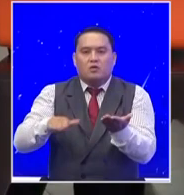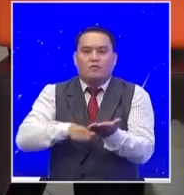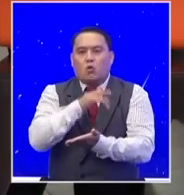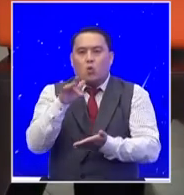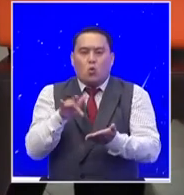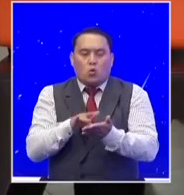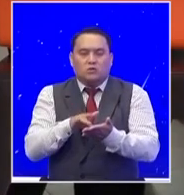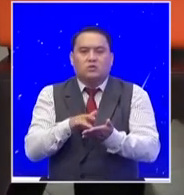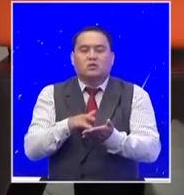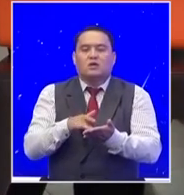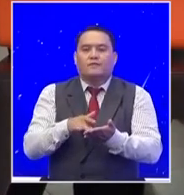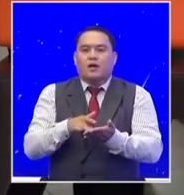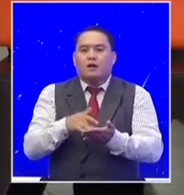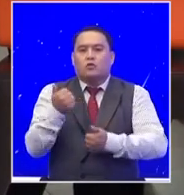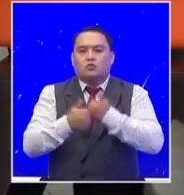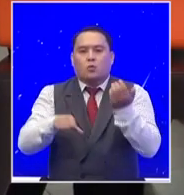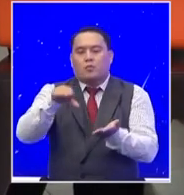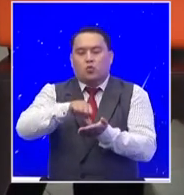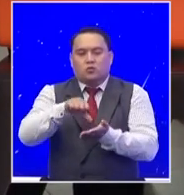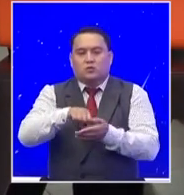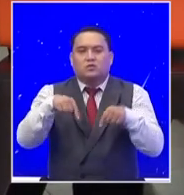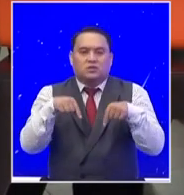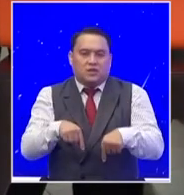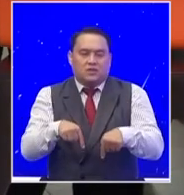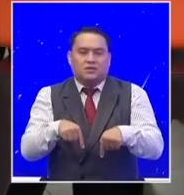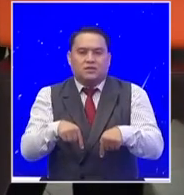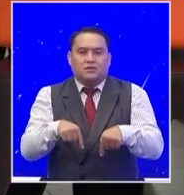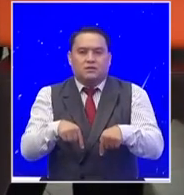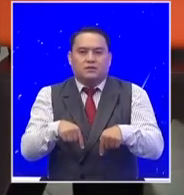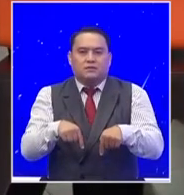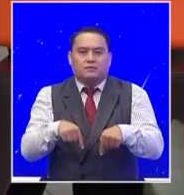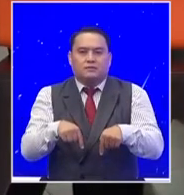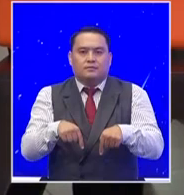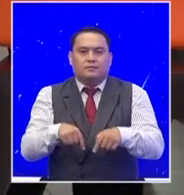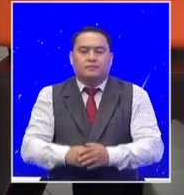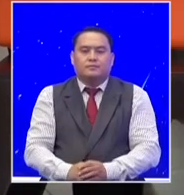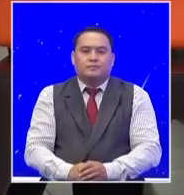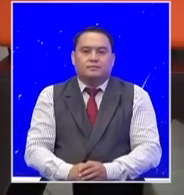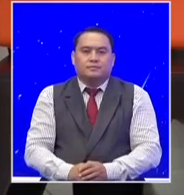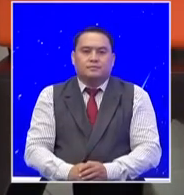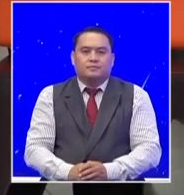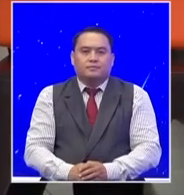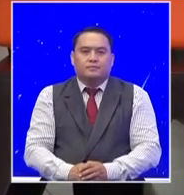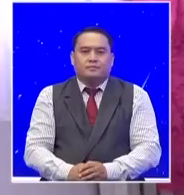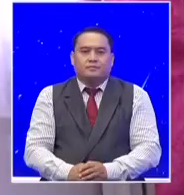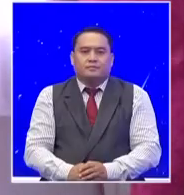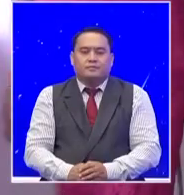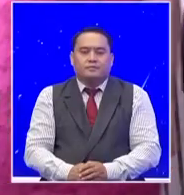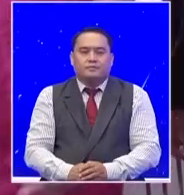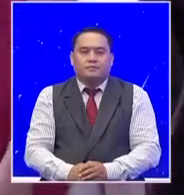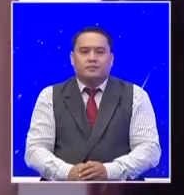WorldSkills. Учебные планы и программы тоже будут переработаны именно на международные стандарты.